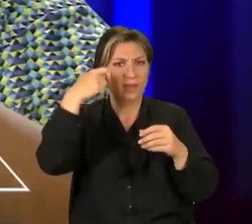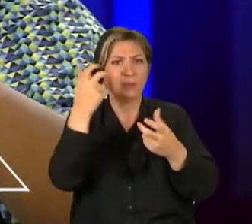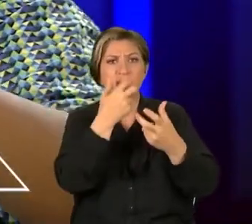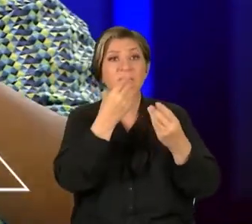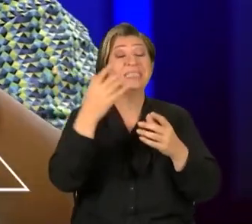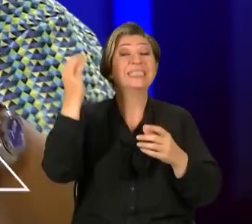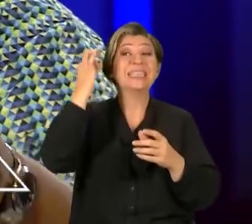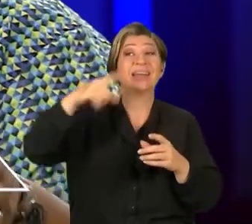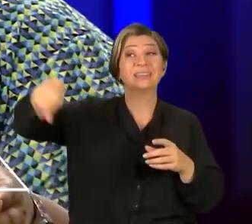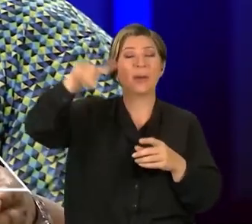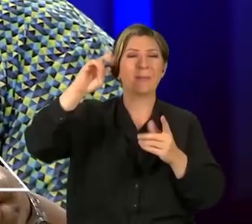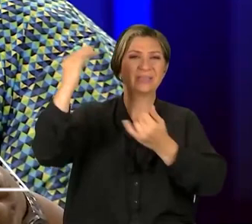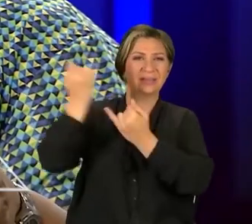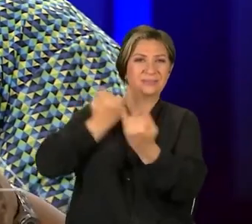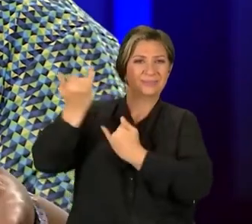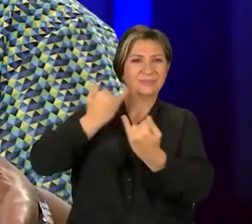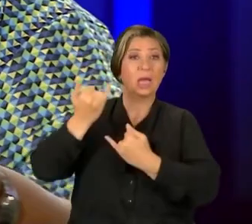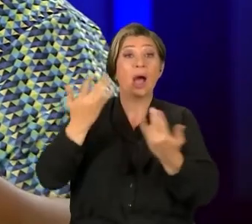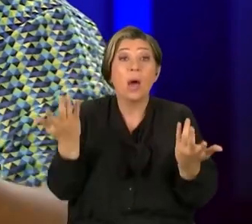dinleyicilerden bazısına